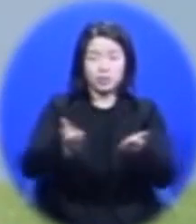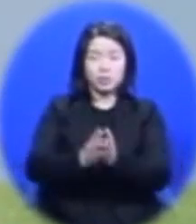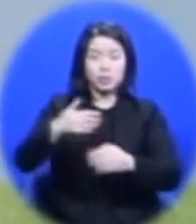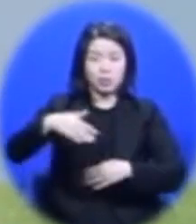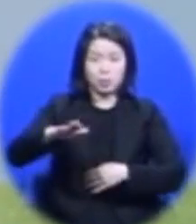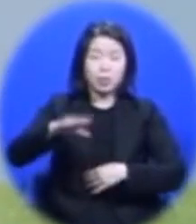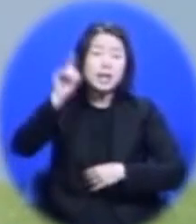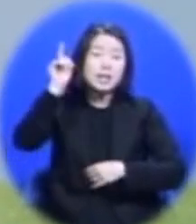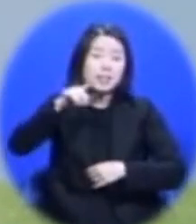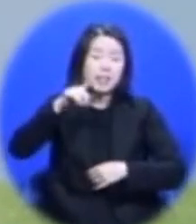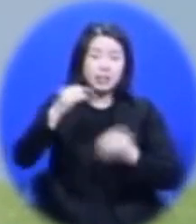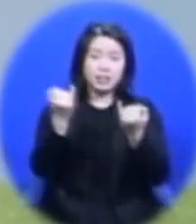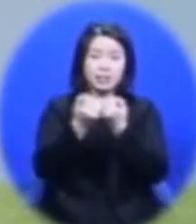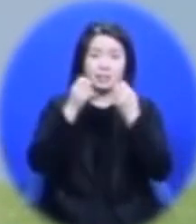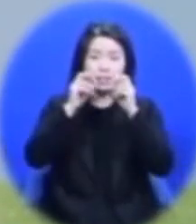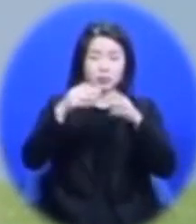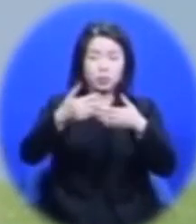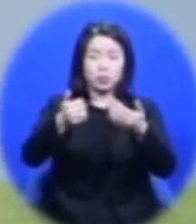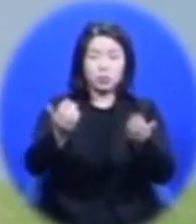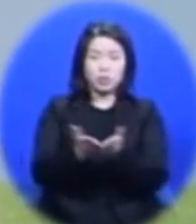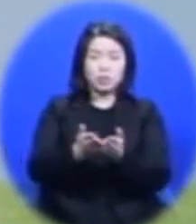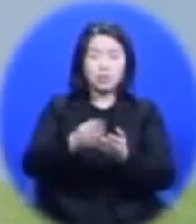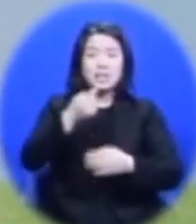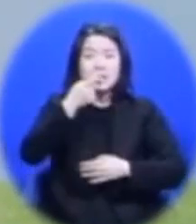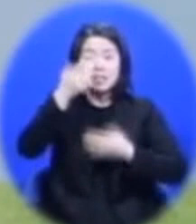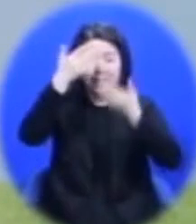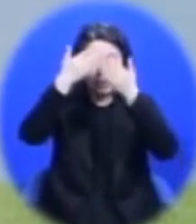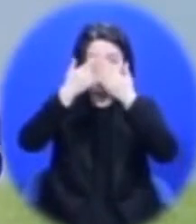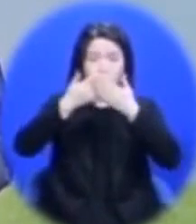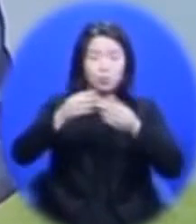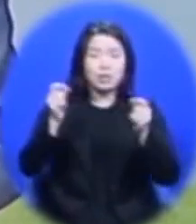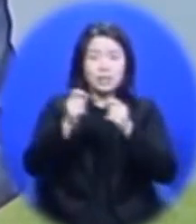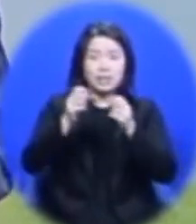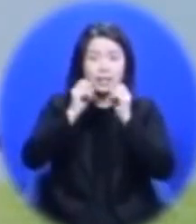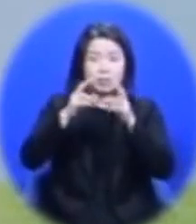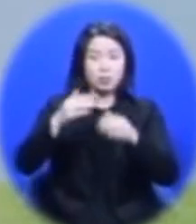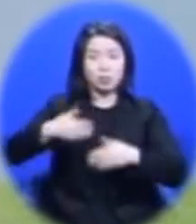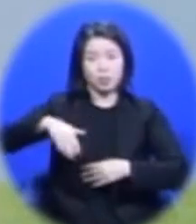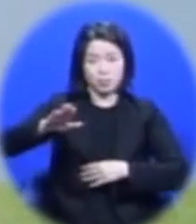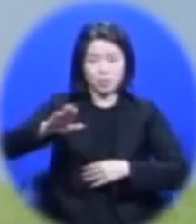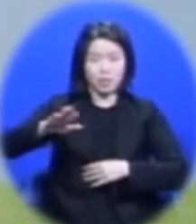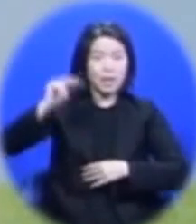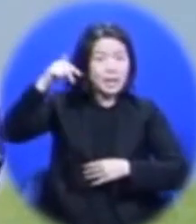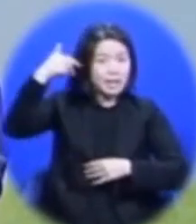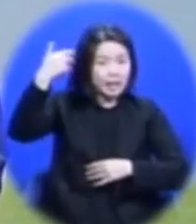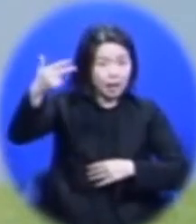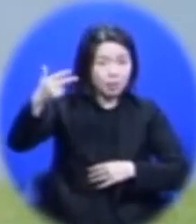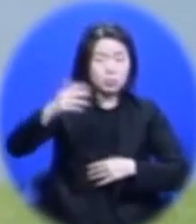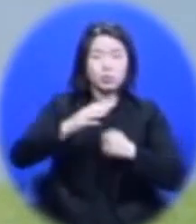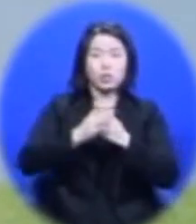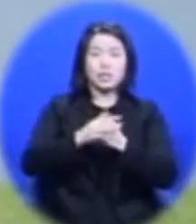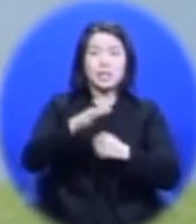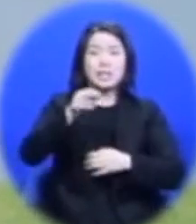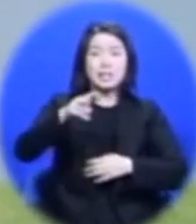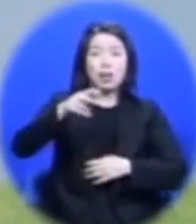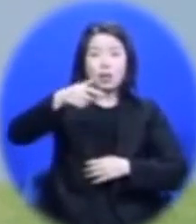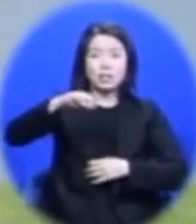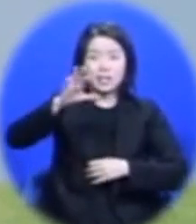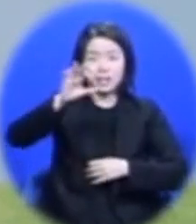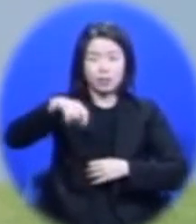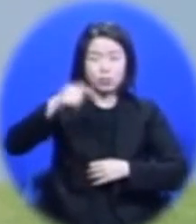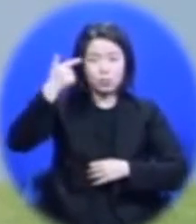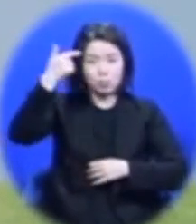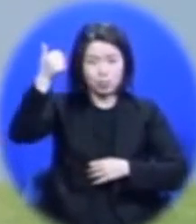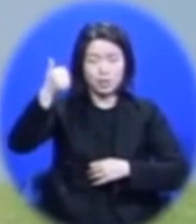여선교회에서 인도로 단기 선교팀이 떠납니다. 다음 주일에는 여재우 목사님이 인도네시아 선교사로 파송을